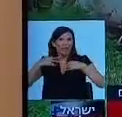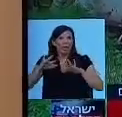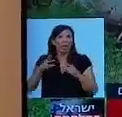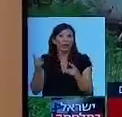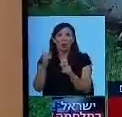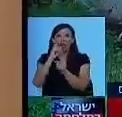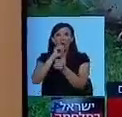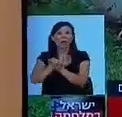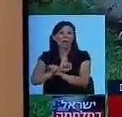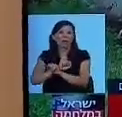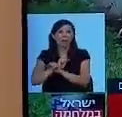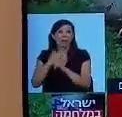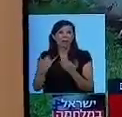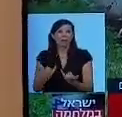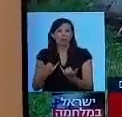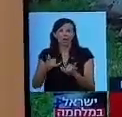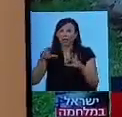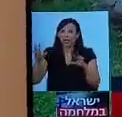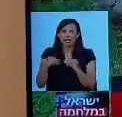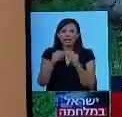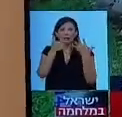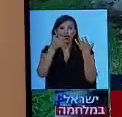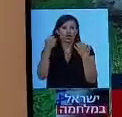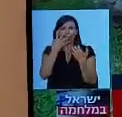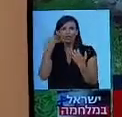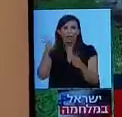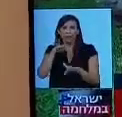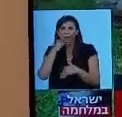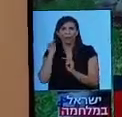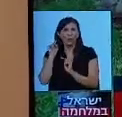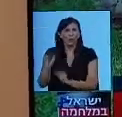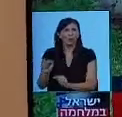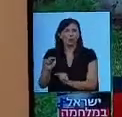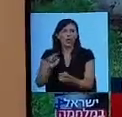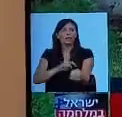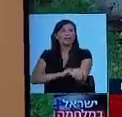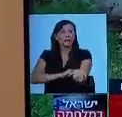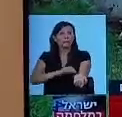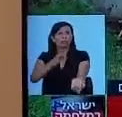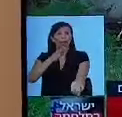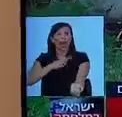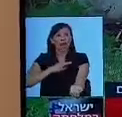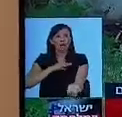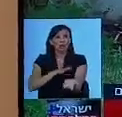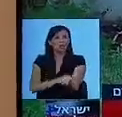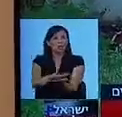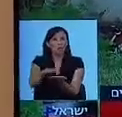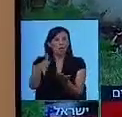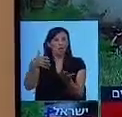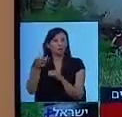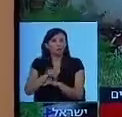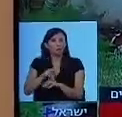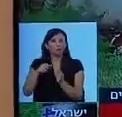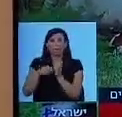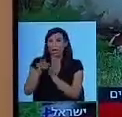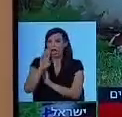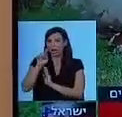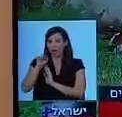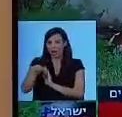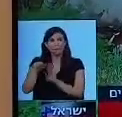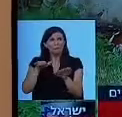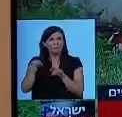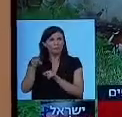עכשיו. הוא וכל ה-64 נבלות האלה, שהדם שלנו נשפך בגללם, בגללם,